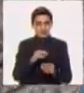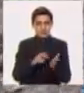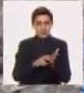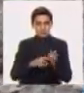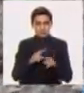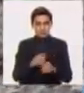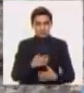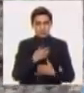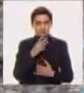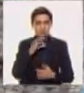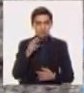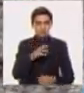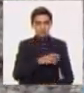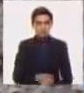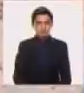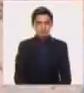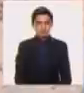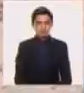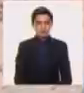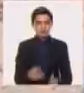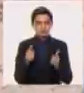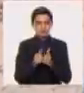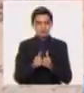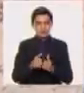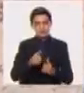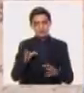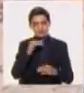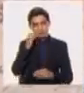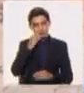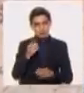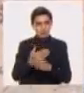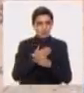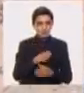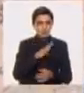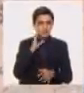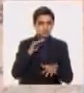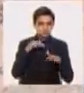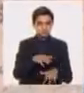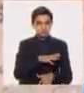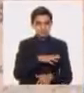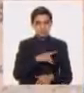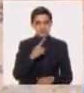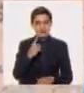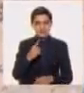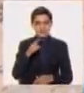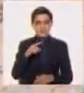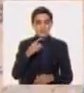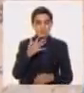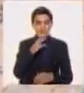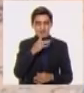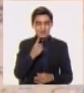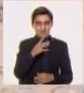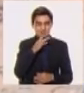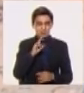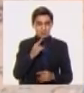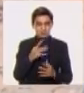арыла қоймаған. Соседи, ребята, спасибо. Көршілерге рахмет. Су басқан үйден 1,5 жастағы баламызды құтқарып